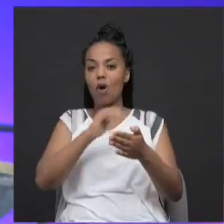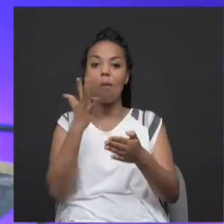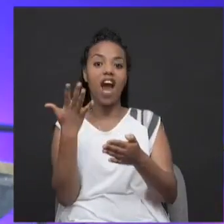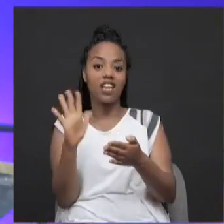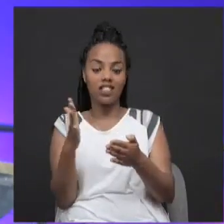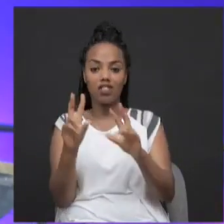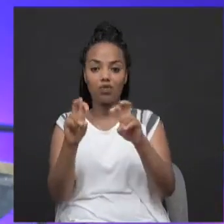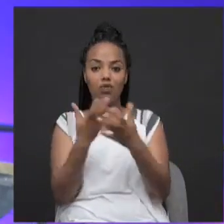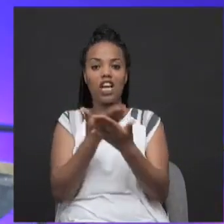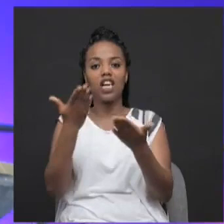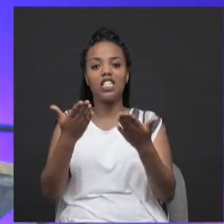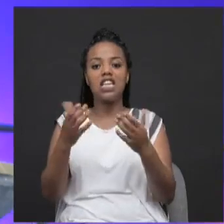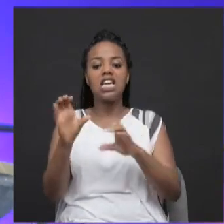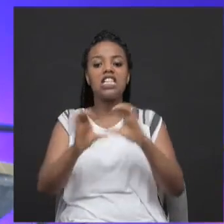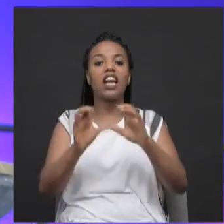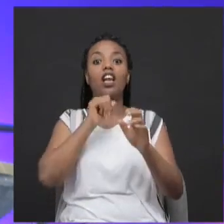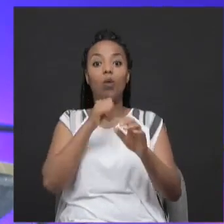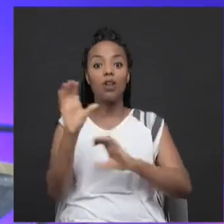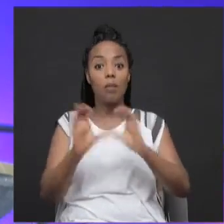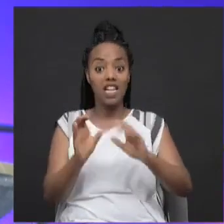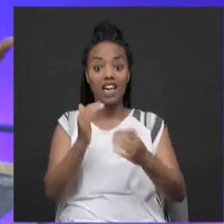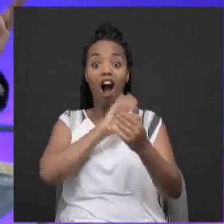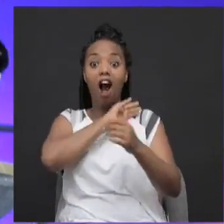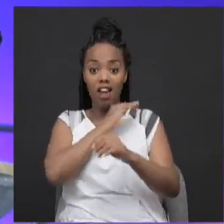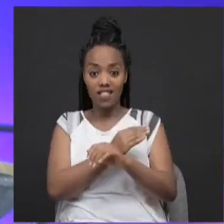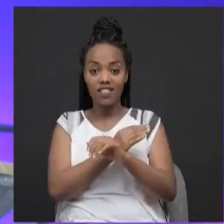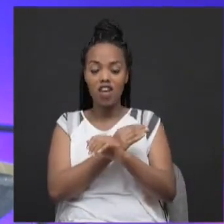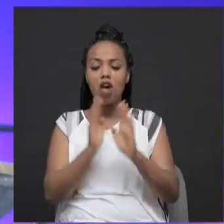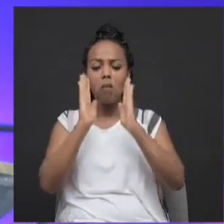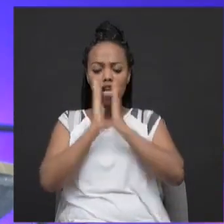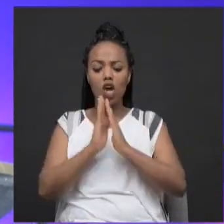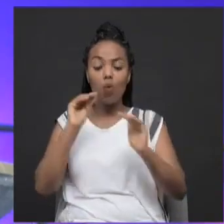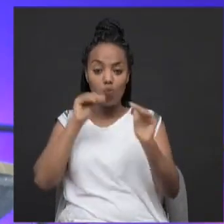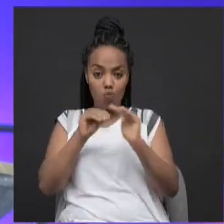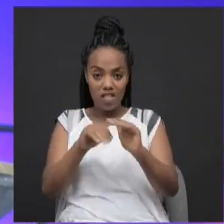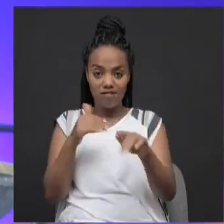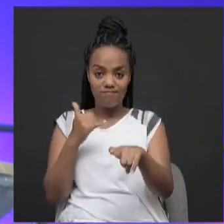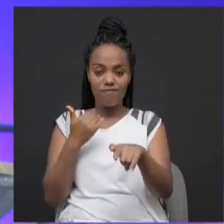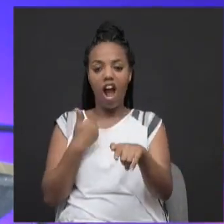ክፉ ነገሮች እንዳይከናወን የሚያደርግ ኃይል በጸሎት ውስጥ ስላለ